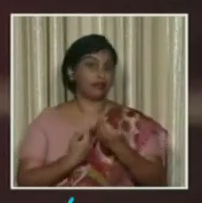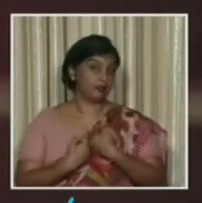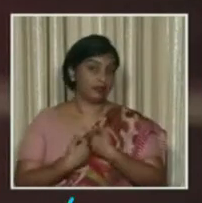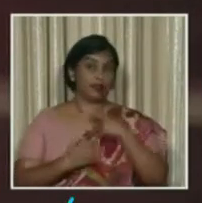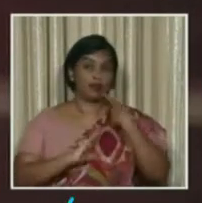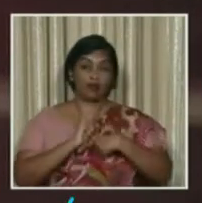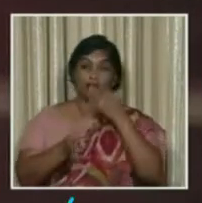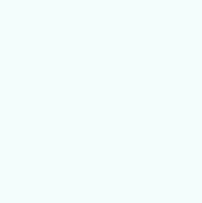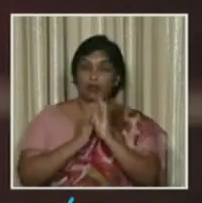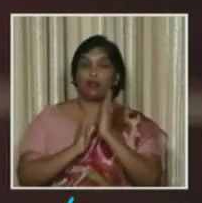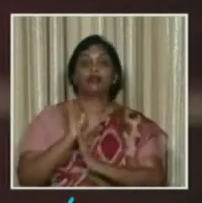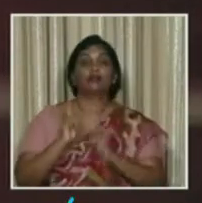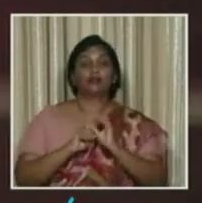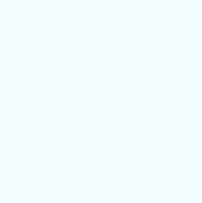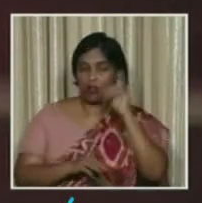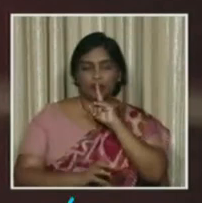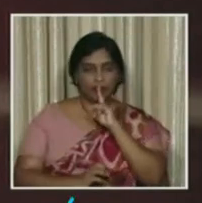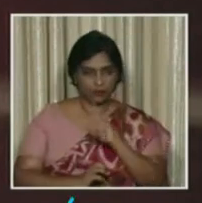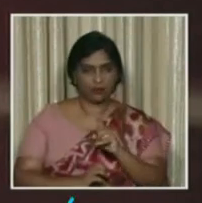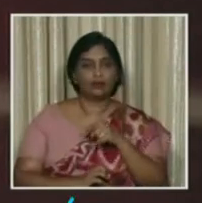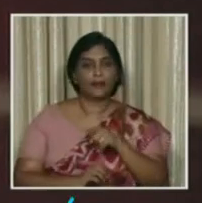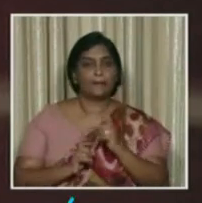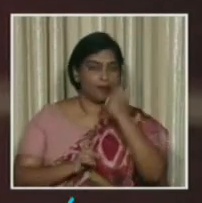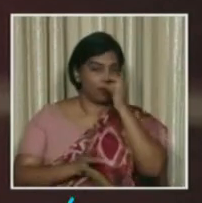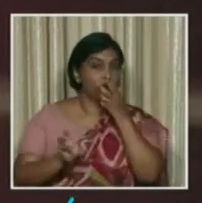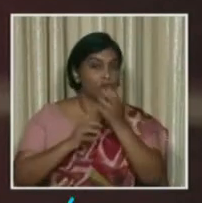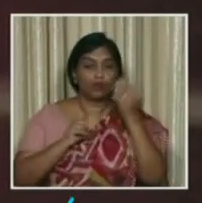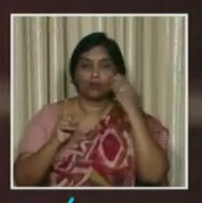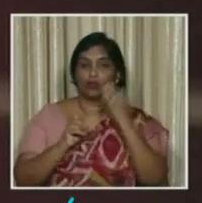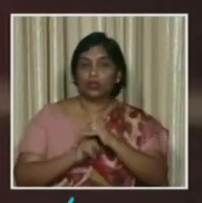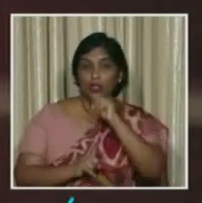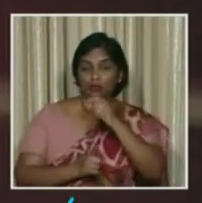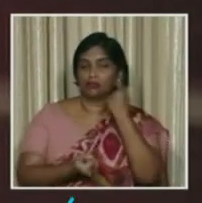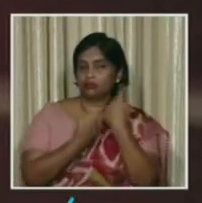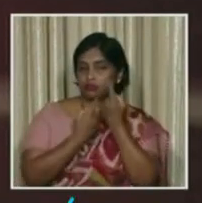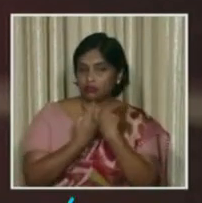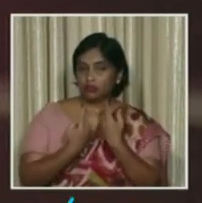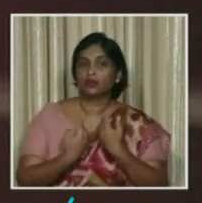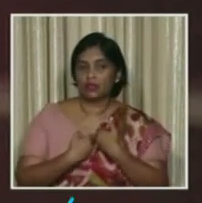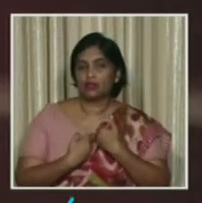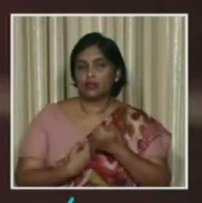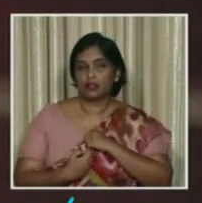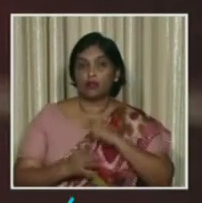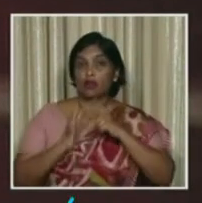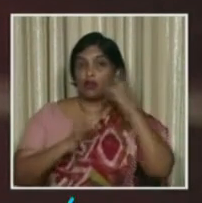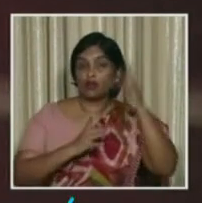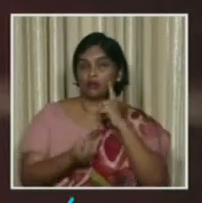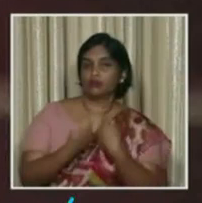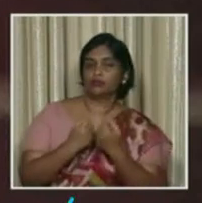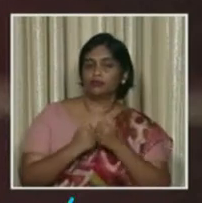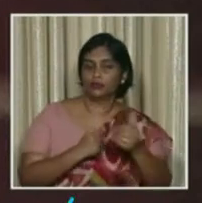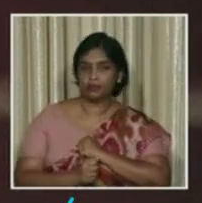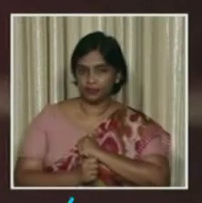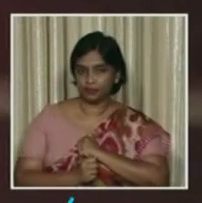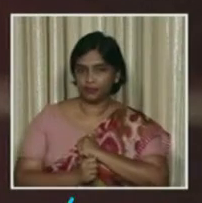රට ගිනි තියන්න හදන ඇමති කෙනෙක් කියලා ඔක්කොම චෝදනා කරා. මේ පාස්කු ප්‍රහාරය පිළිබඳව සත්‍ය ගවේෂණය කරන්න මම කැමැති ජාත්‍යන්තර පරීක්ෂණයක් වුණත්